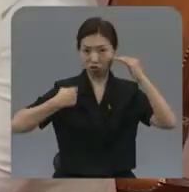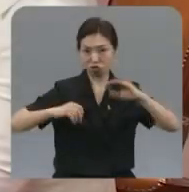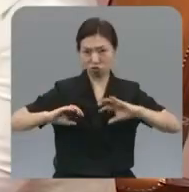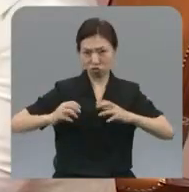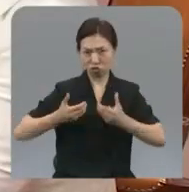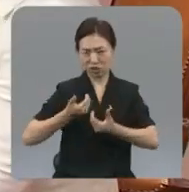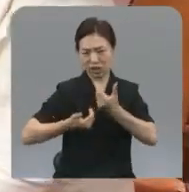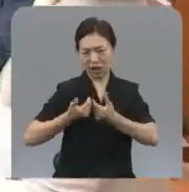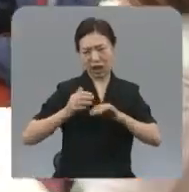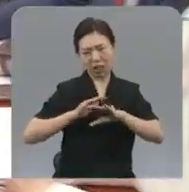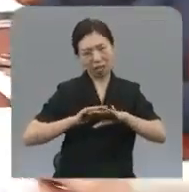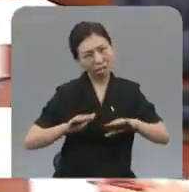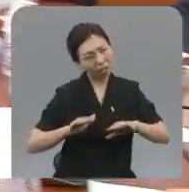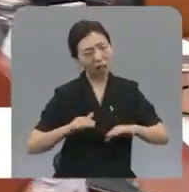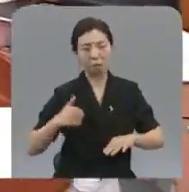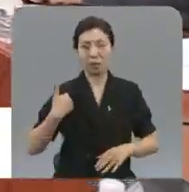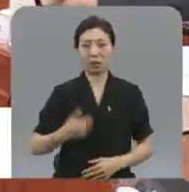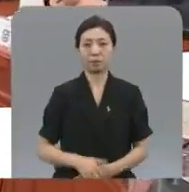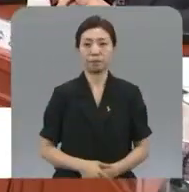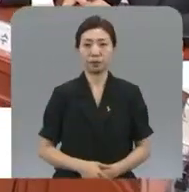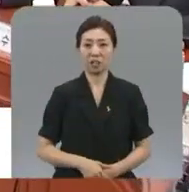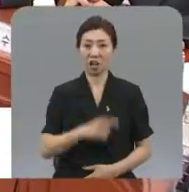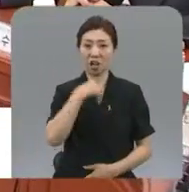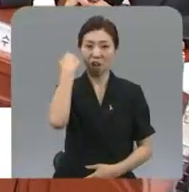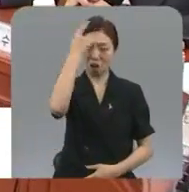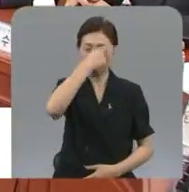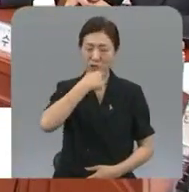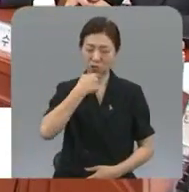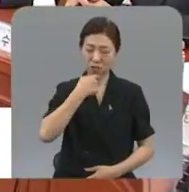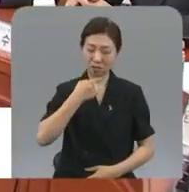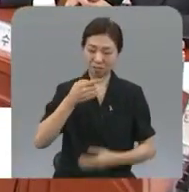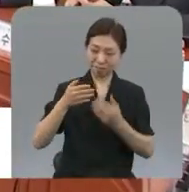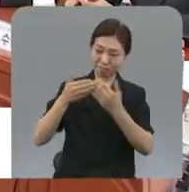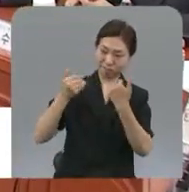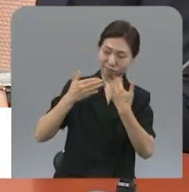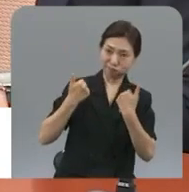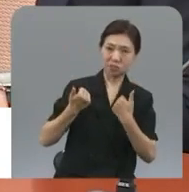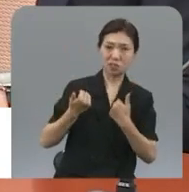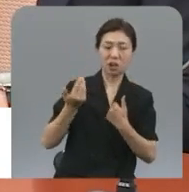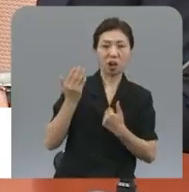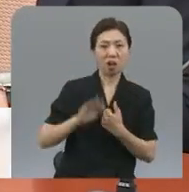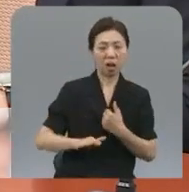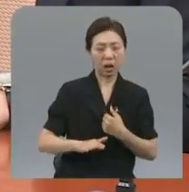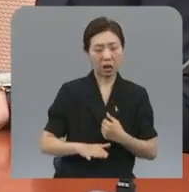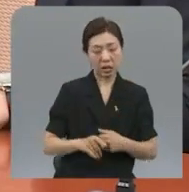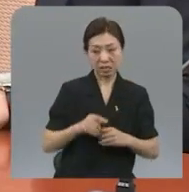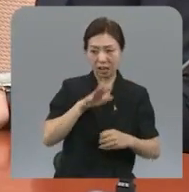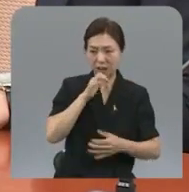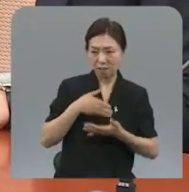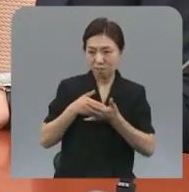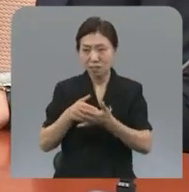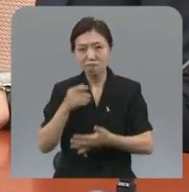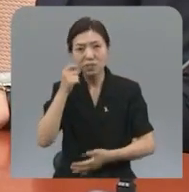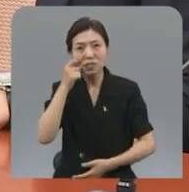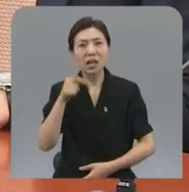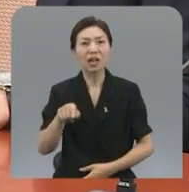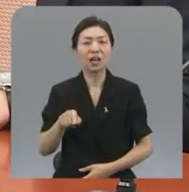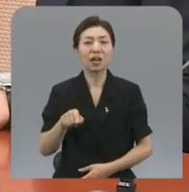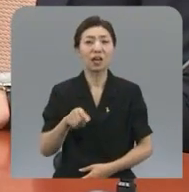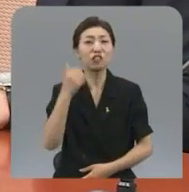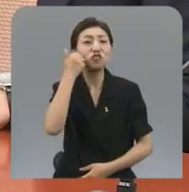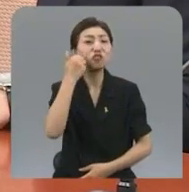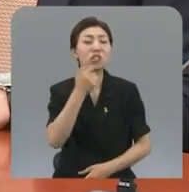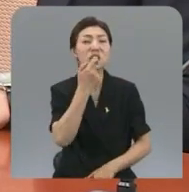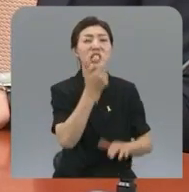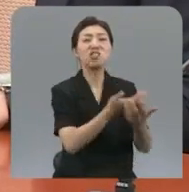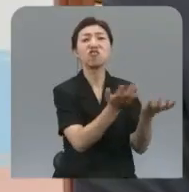9 июня первые заместитель министра иностранных дел Республики Корея Чан ходжин вызвал пассатита и в Сеуле